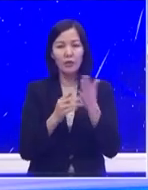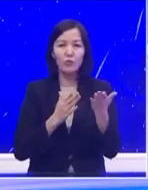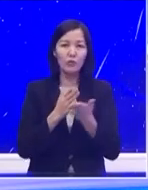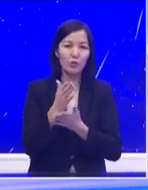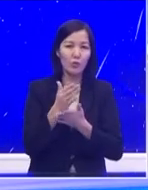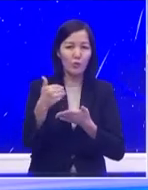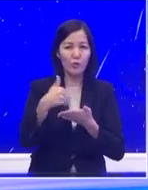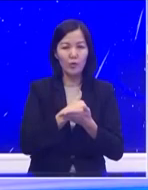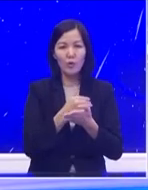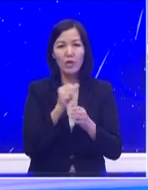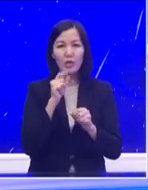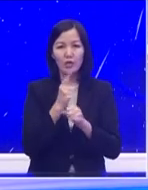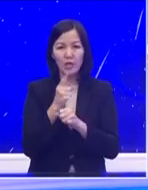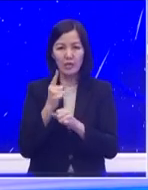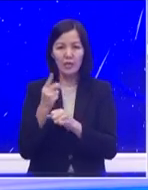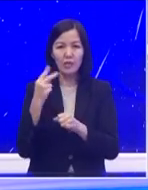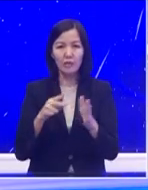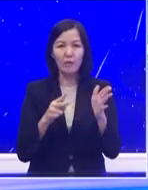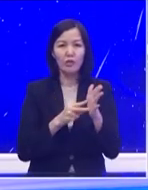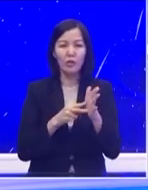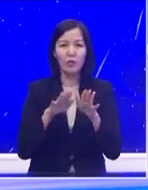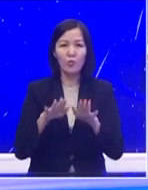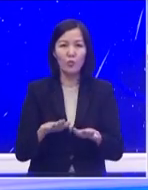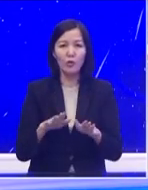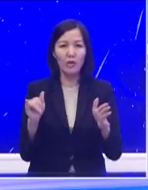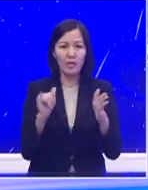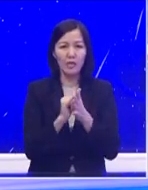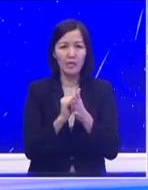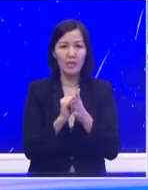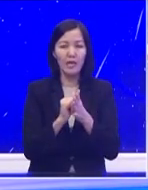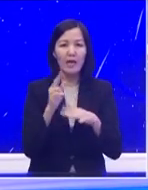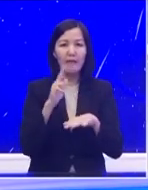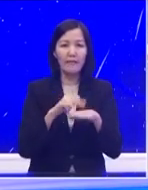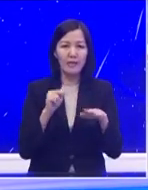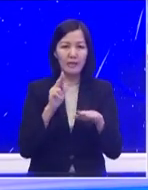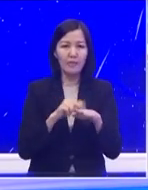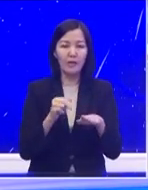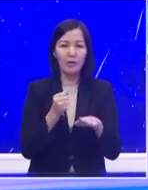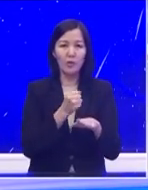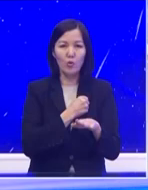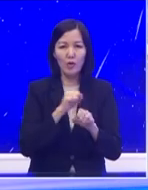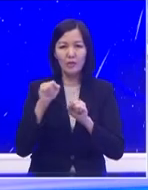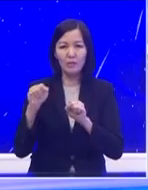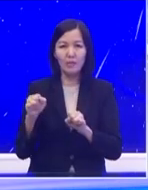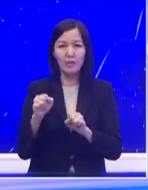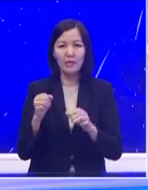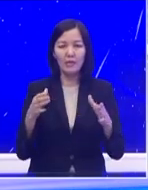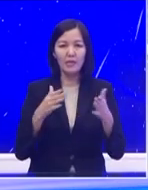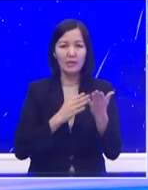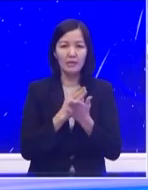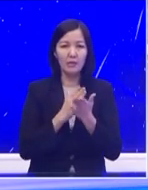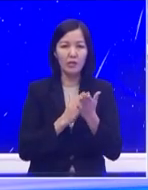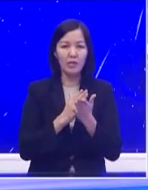шектелді. Алматыға 27 блок бекет орнатылған. Бұл жерлерде тәртіп сақшылары мен қорғаныс министрлігінің әскери